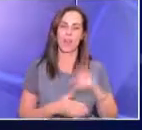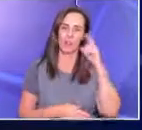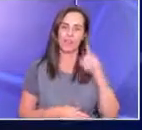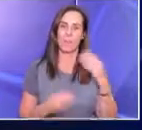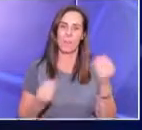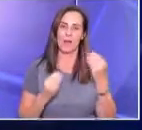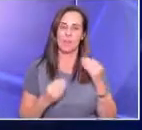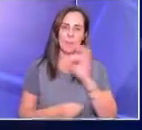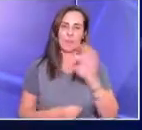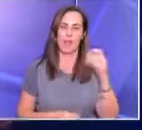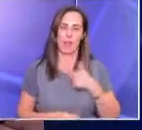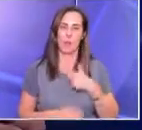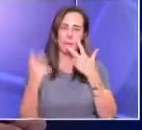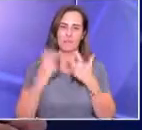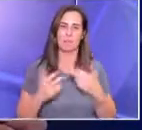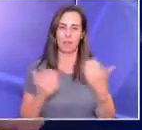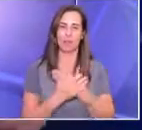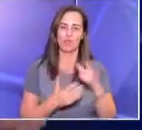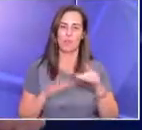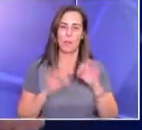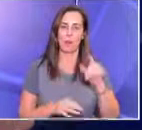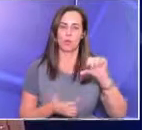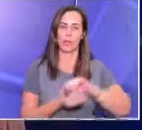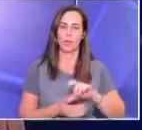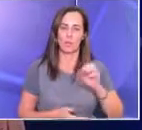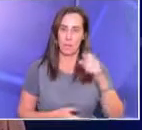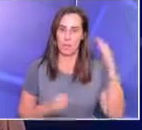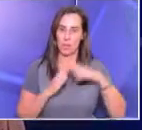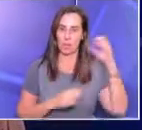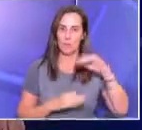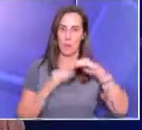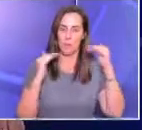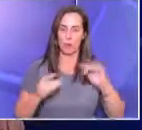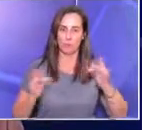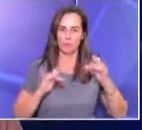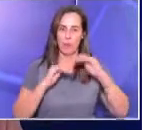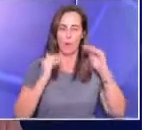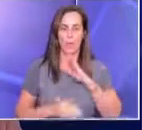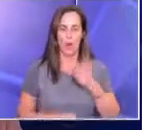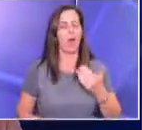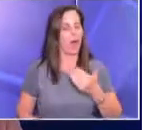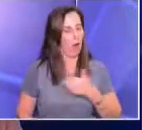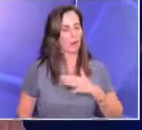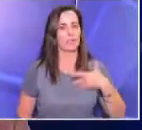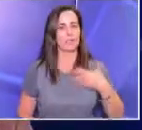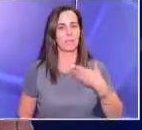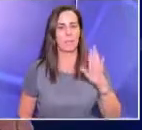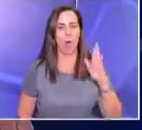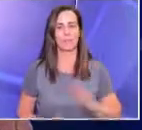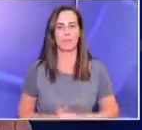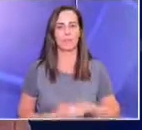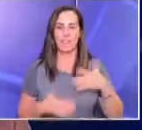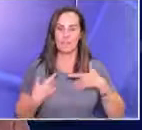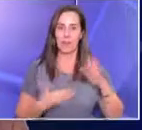חושב שזה יהיה משהו מצוין, כי אנחנו מצפים לבשורה מהבחירות העירוניות האלה, ואם בבית שמש יהיה פחות חיכוכים ופחות בעיות, אנחנו נהיה שמחים מאוד,